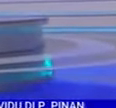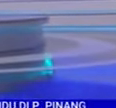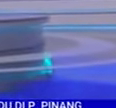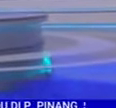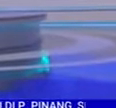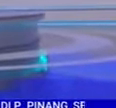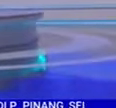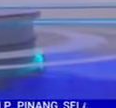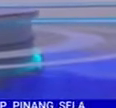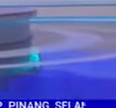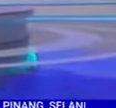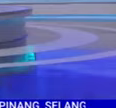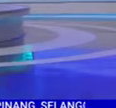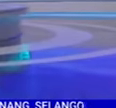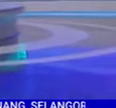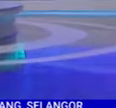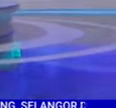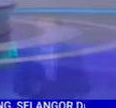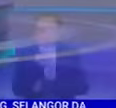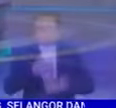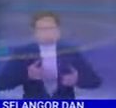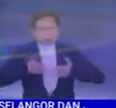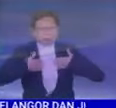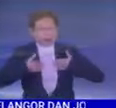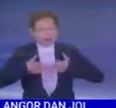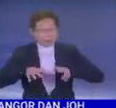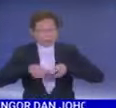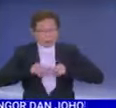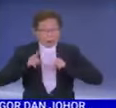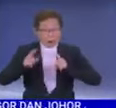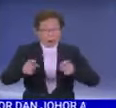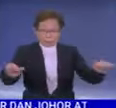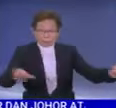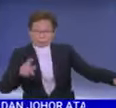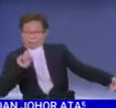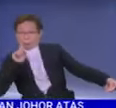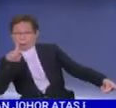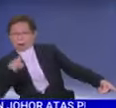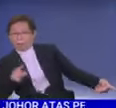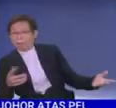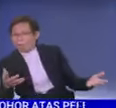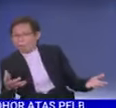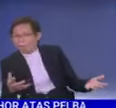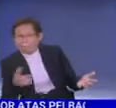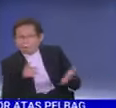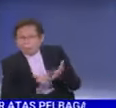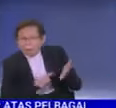Baik, sesiapa saja pastinya gembira apabila menerima hadiah kereta mewah. Faris,